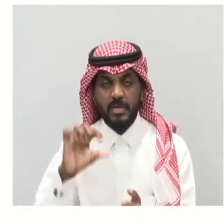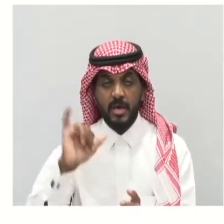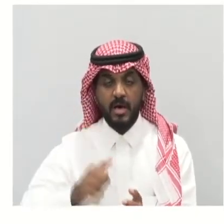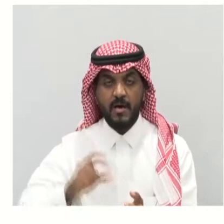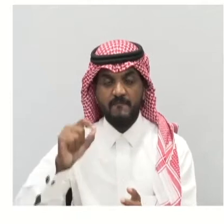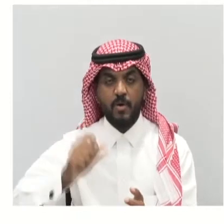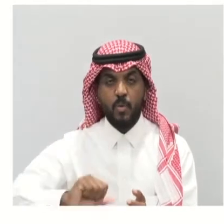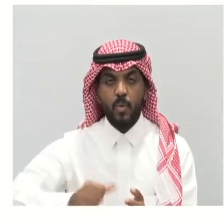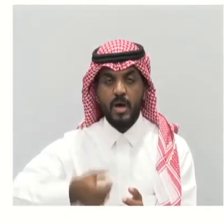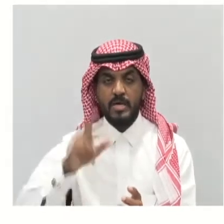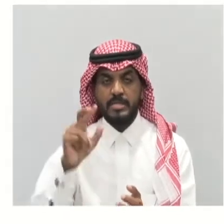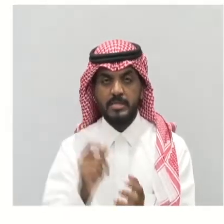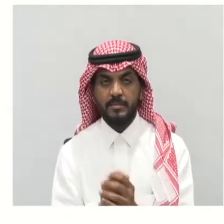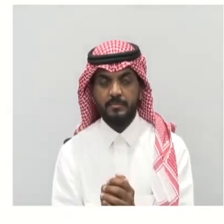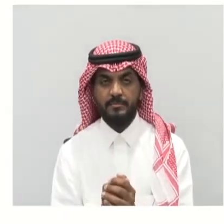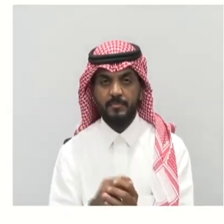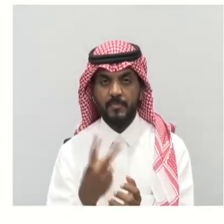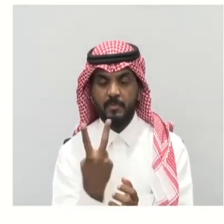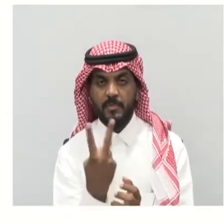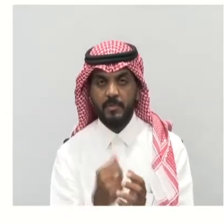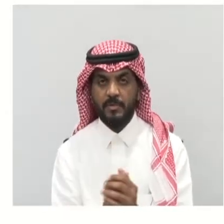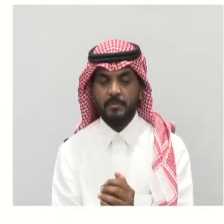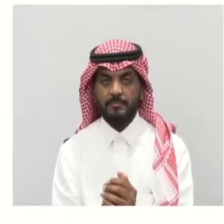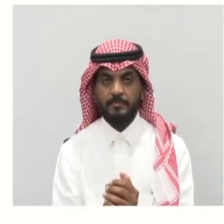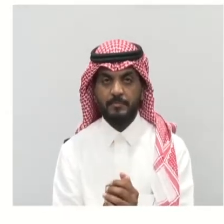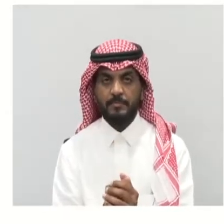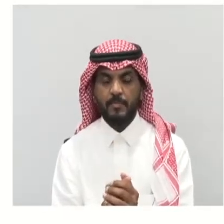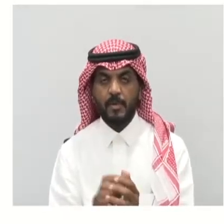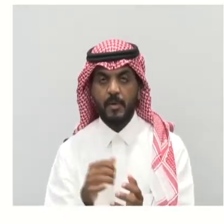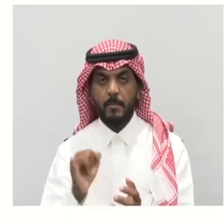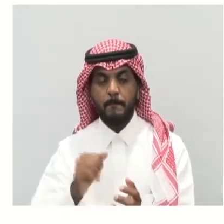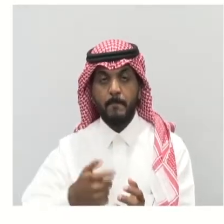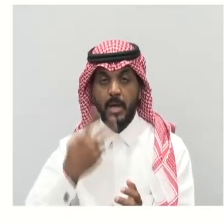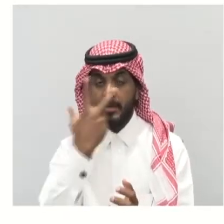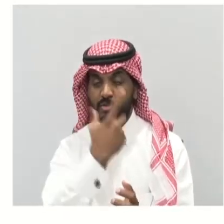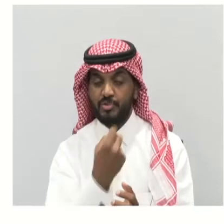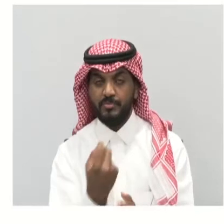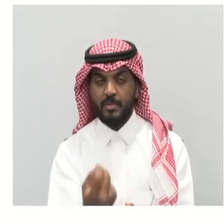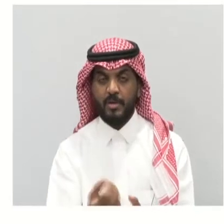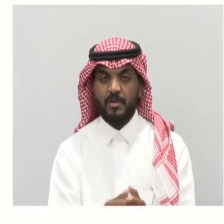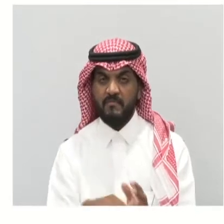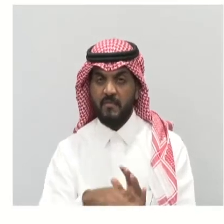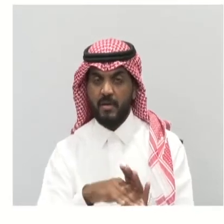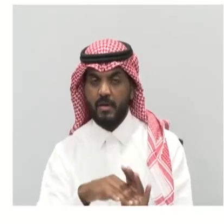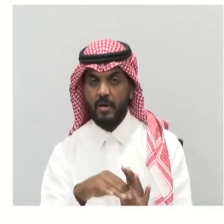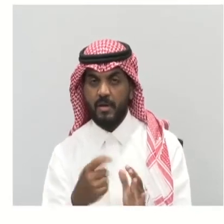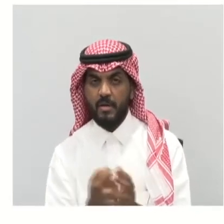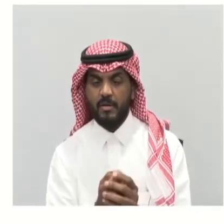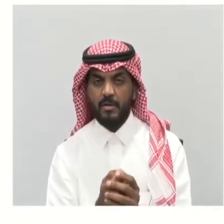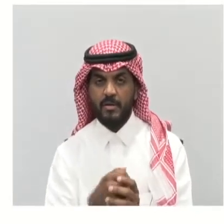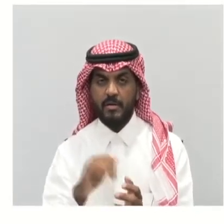يا فواز. رقم 2، ما أجمل فراغ يا